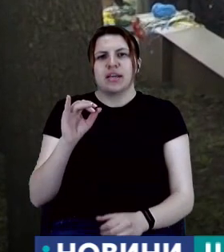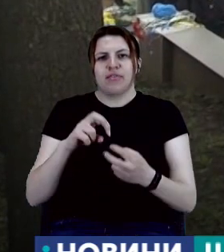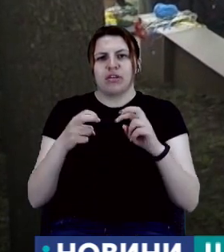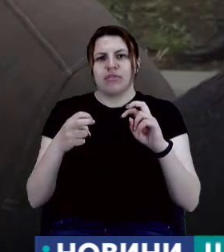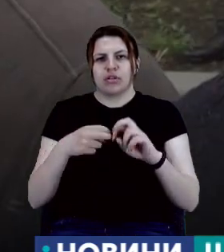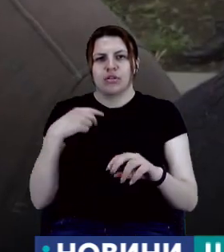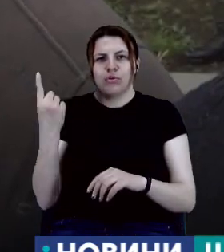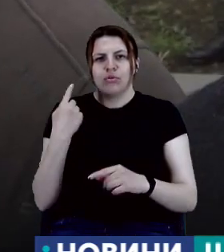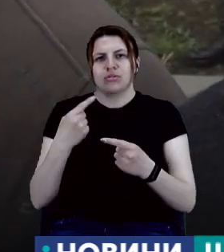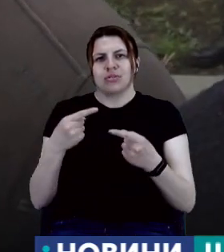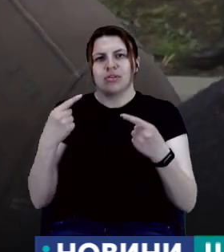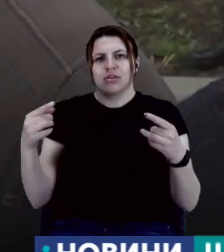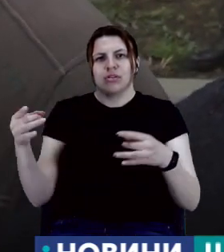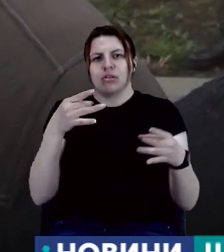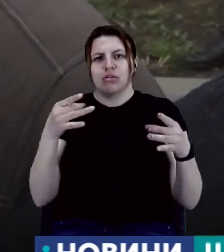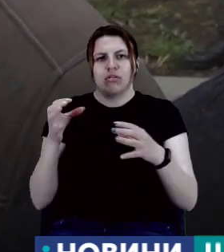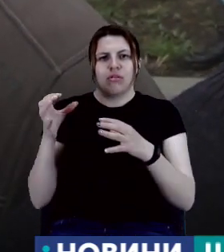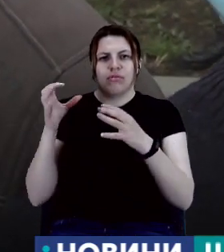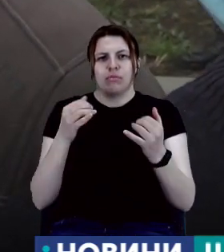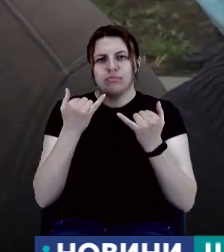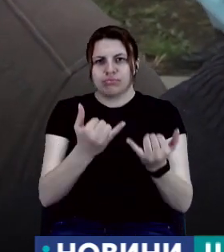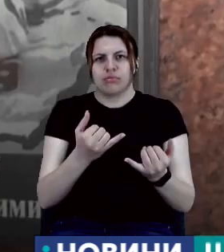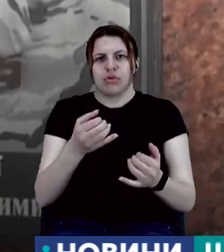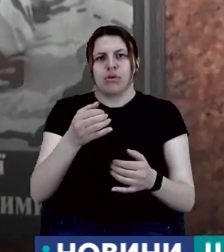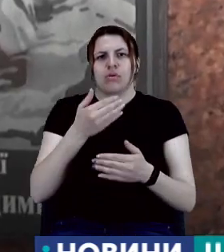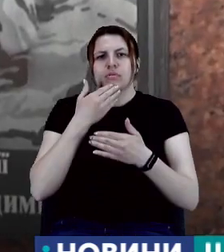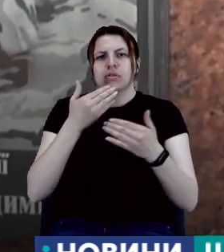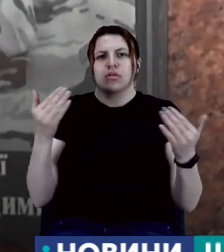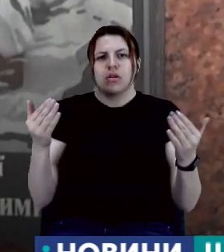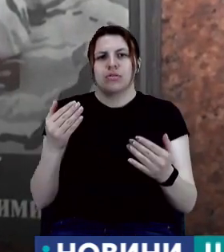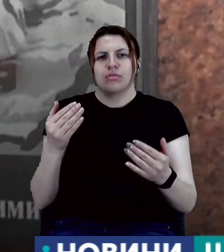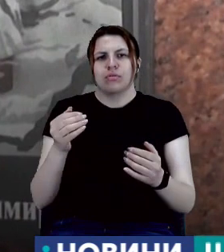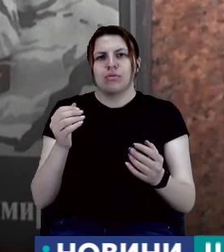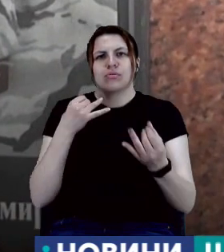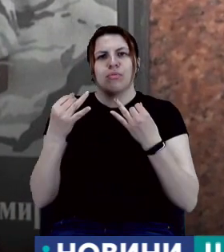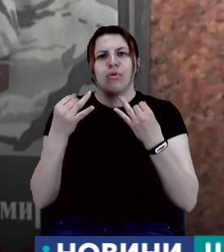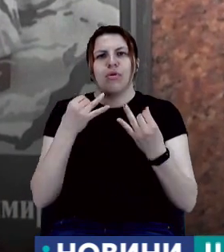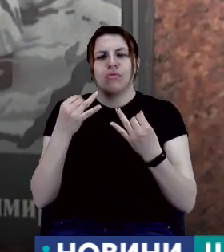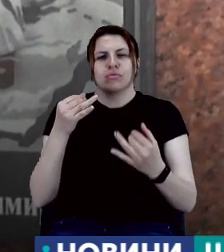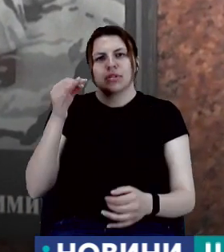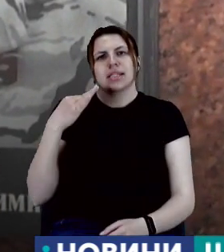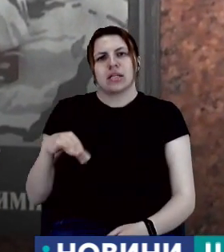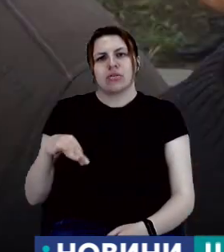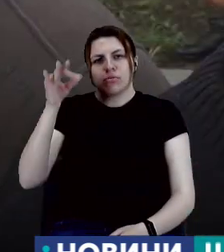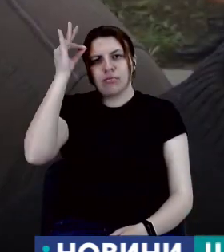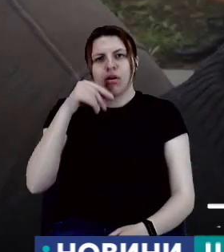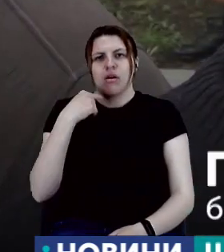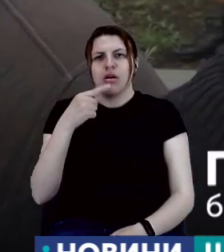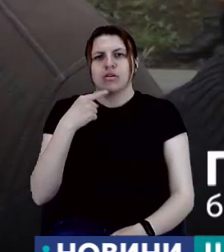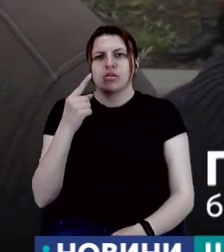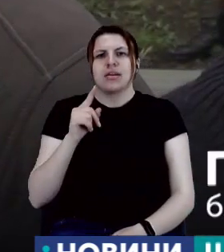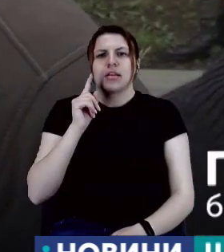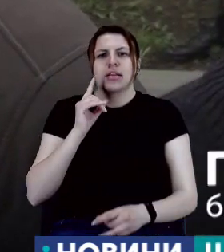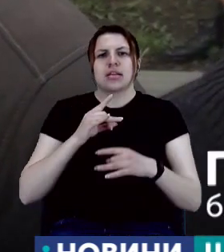автобус. Про останню розмову з сином згадує Петро Яков'як. Він каже, ми на зелені свята приїдемо додому. До